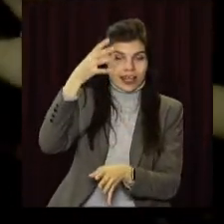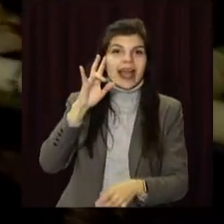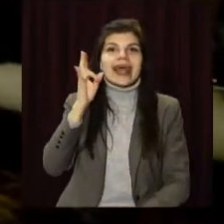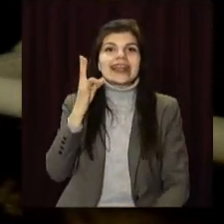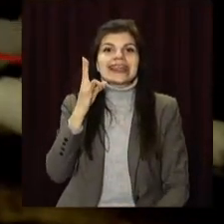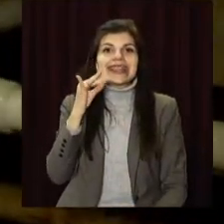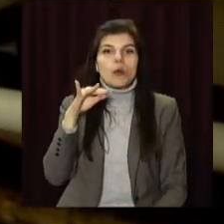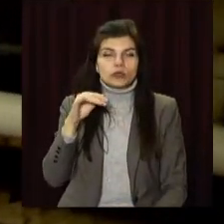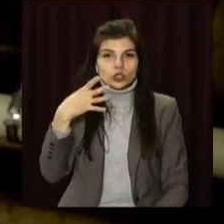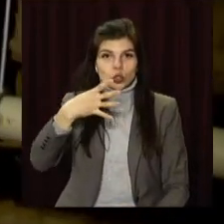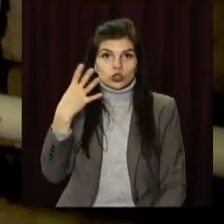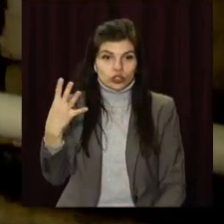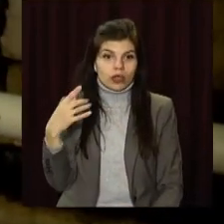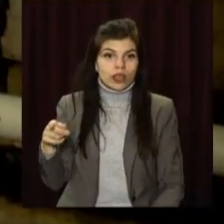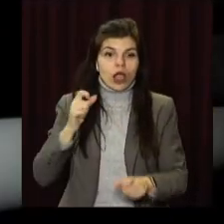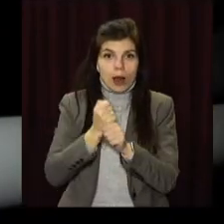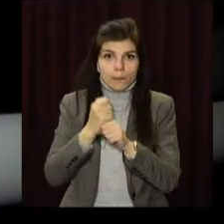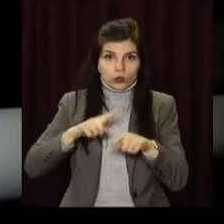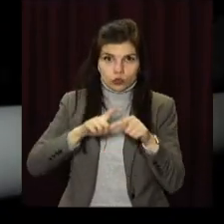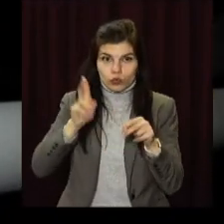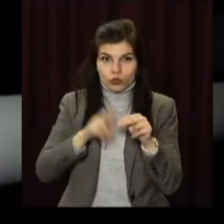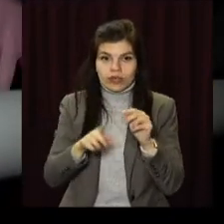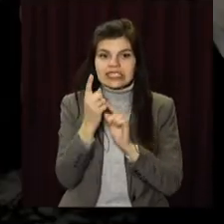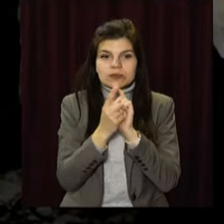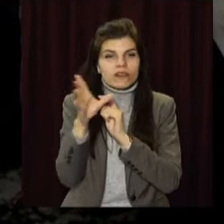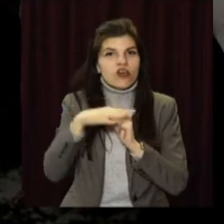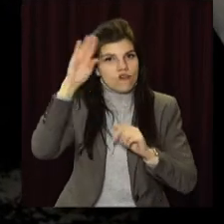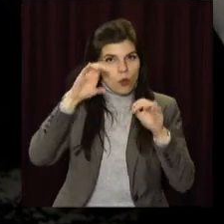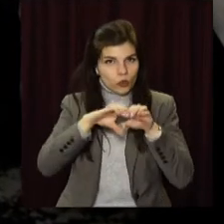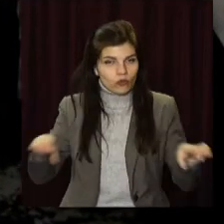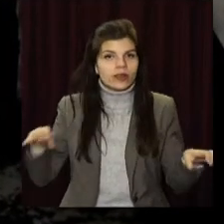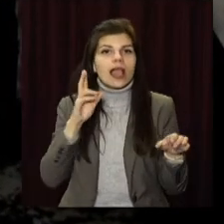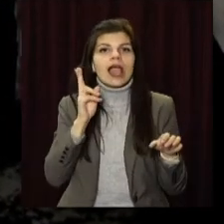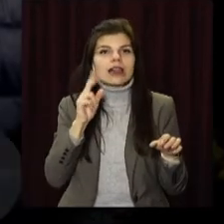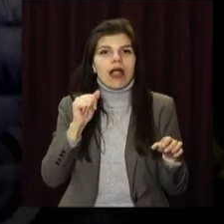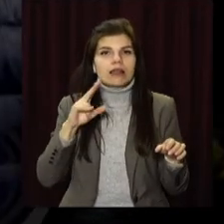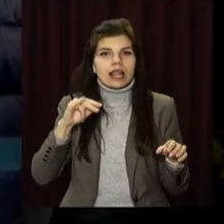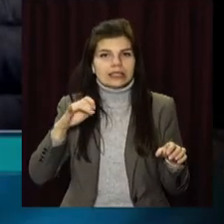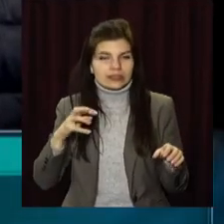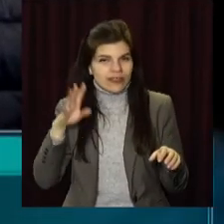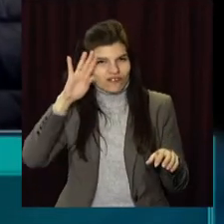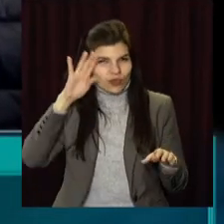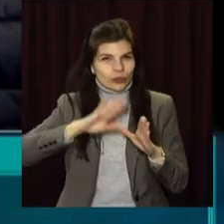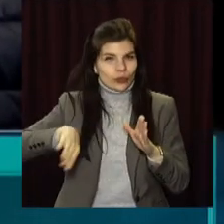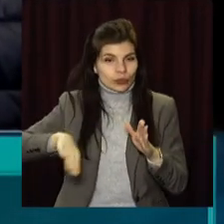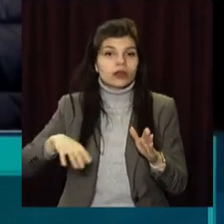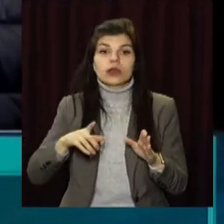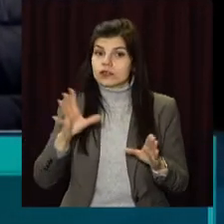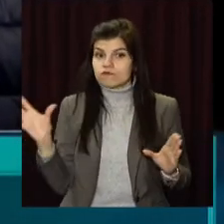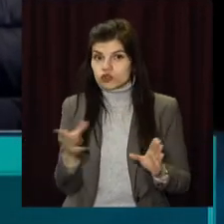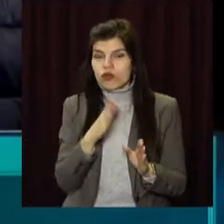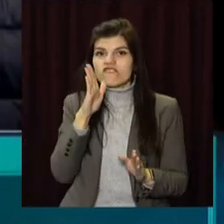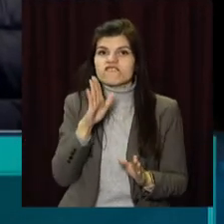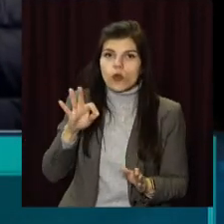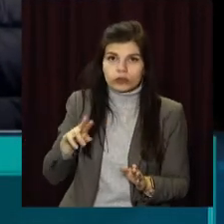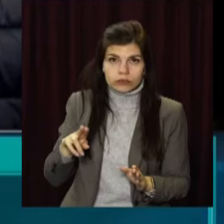Нікопольській, 44, роботи на фінальному етапі. Там замінили всі водопровідні та каналізаційні мережі. Повністю поміняли ввод